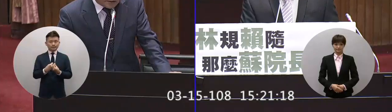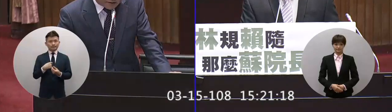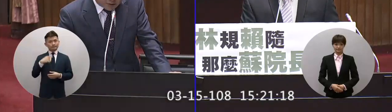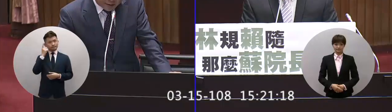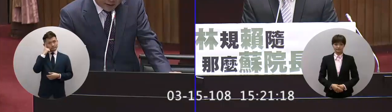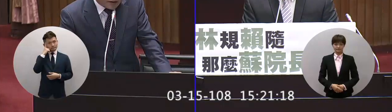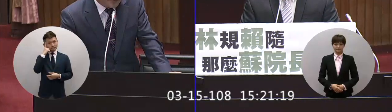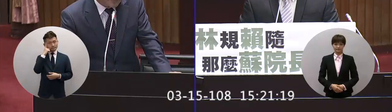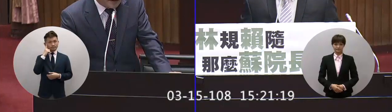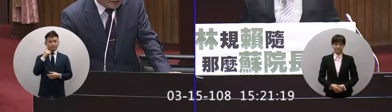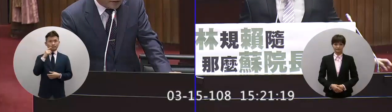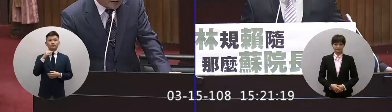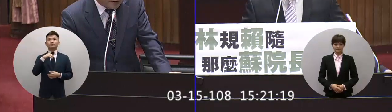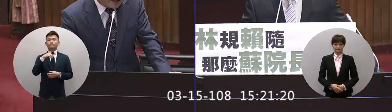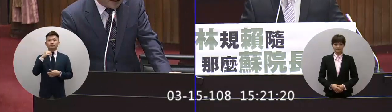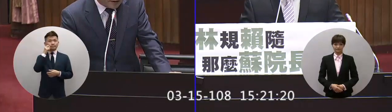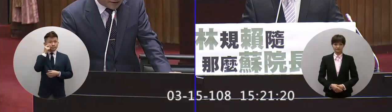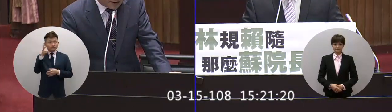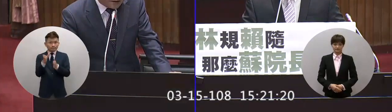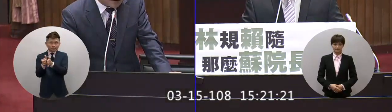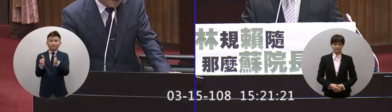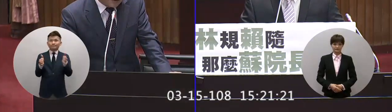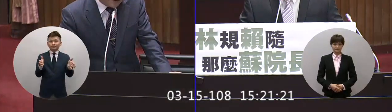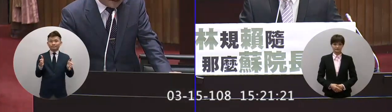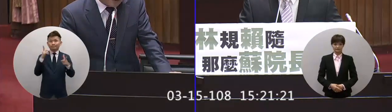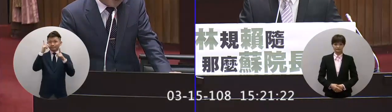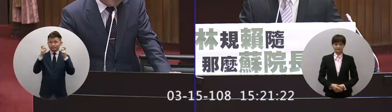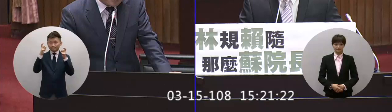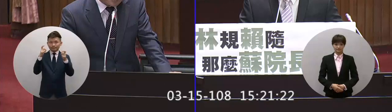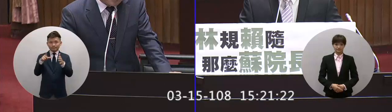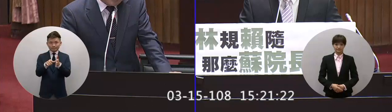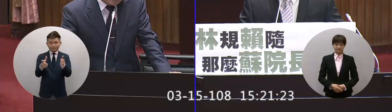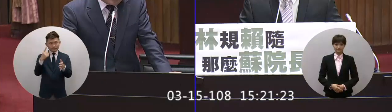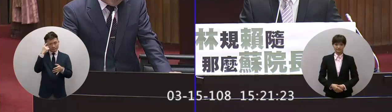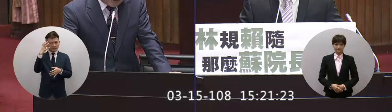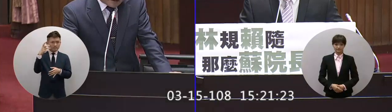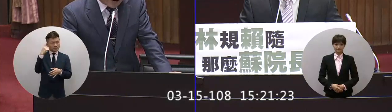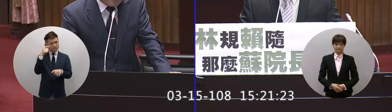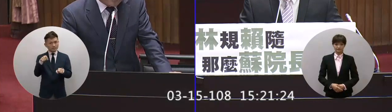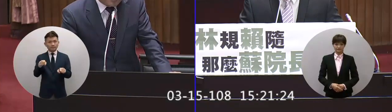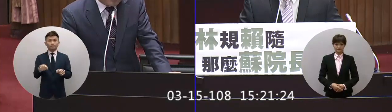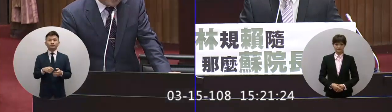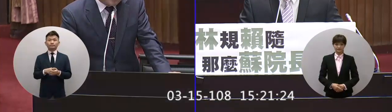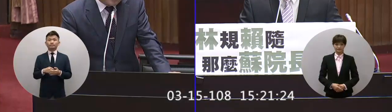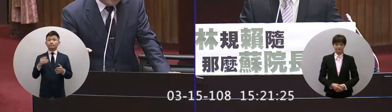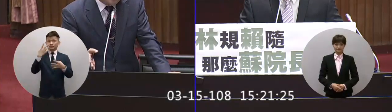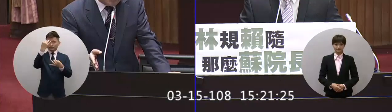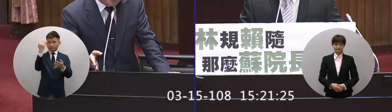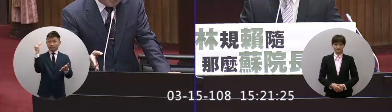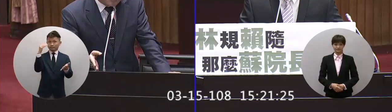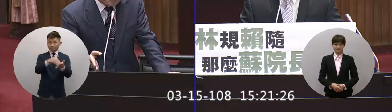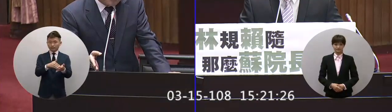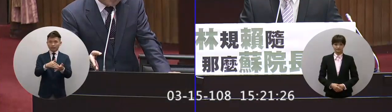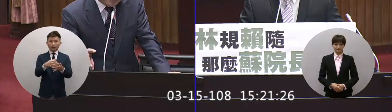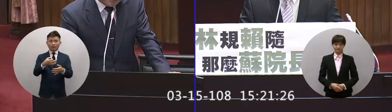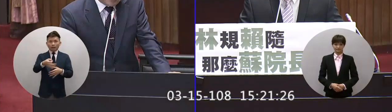它就是有2个月的缓冲期，免得大家在新年的时候要烦恼这件事情。那当然到了之后，那仍然还有